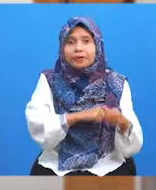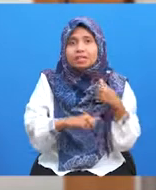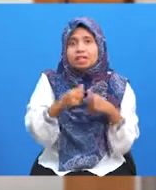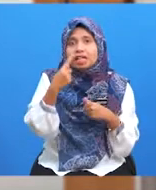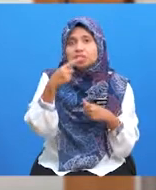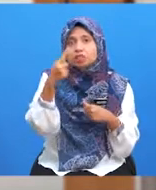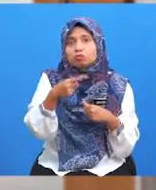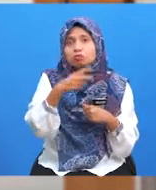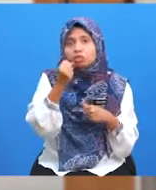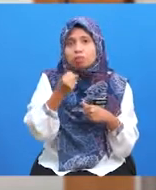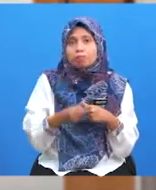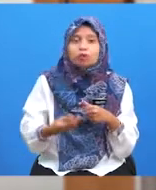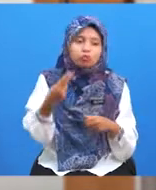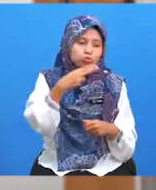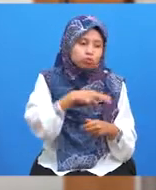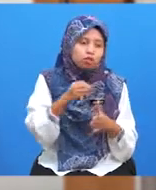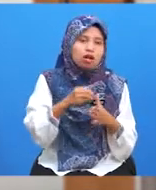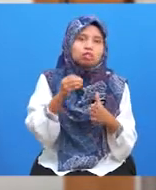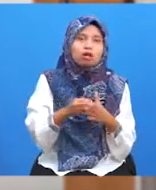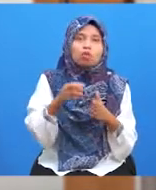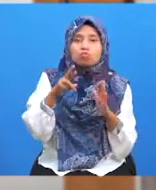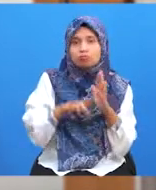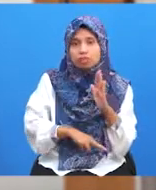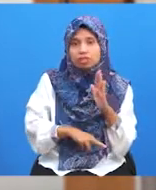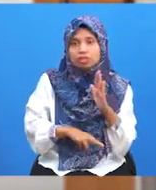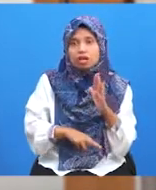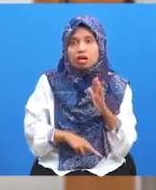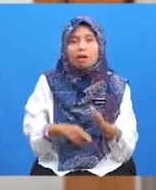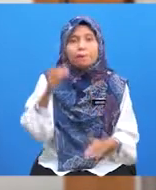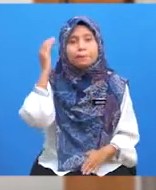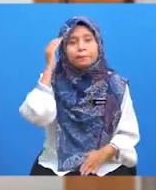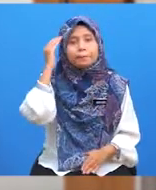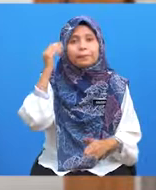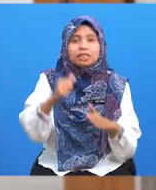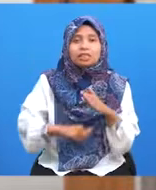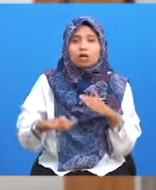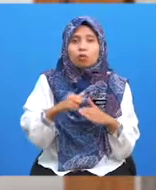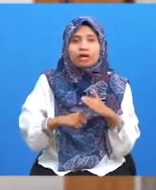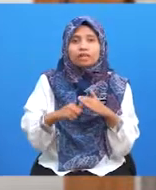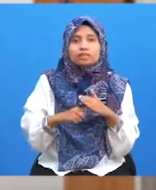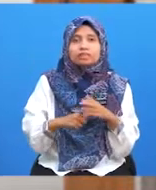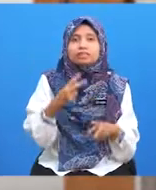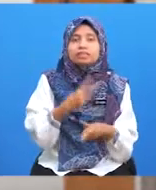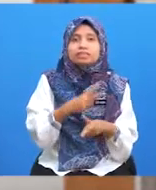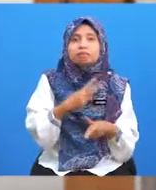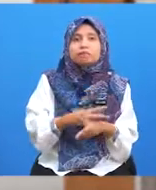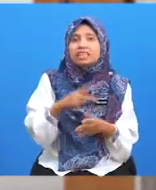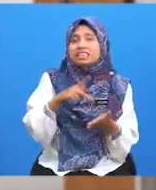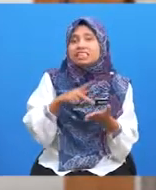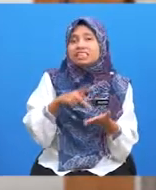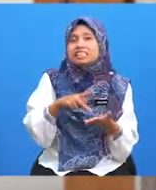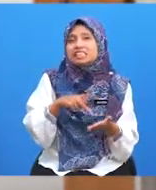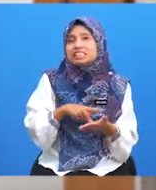atau kerugian pengetahuan asas tentang simpan kira-kira adalah penting untuk